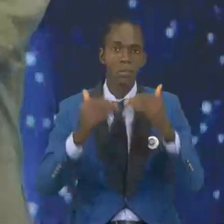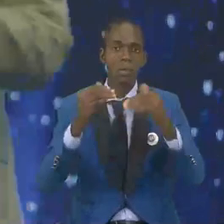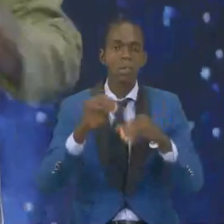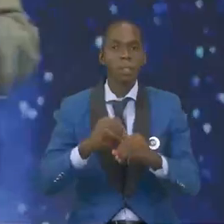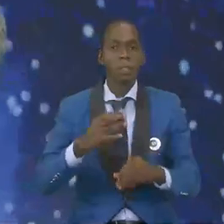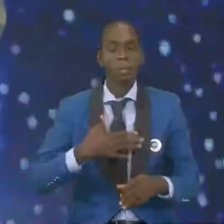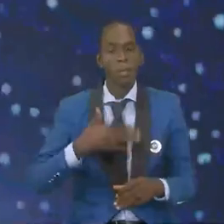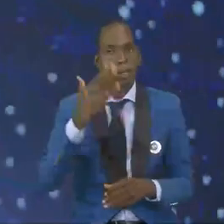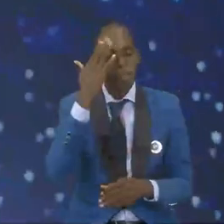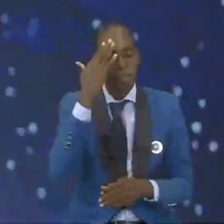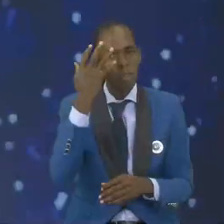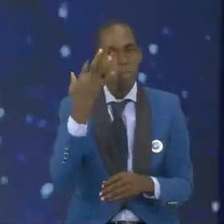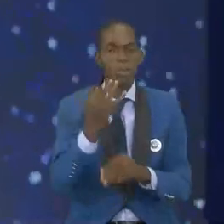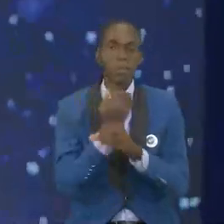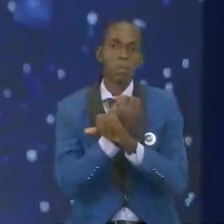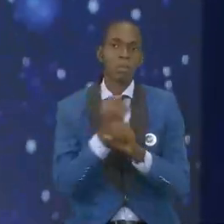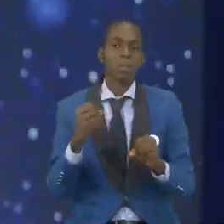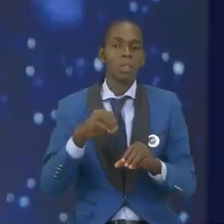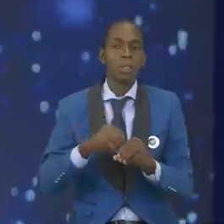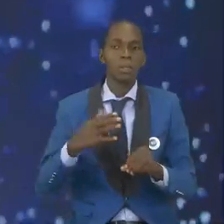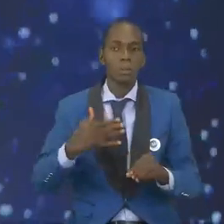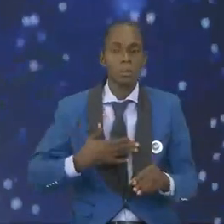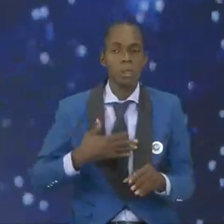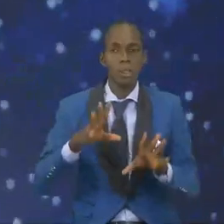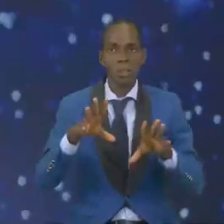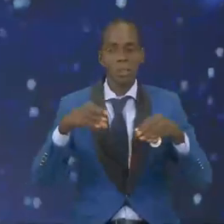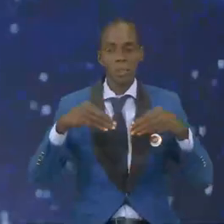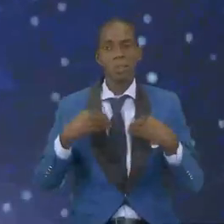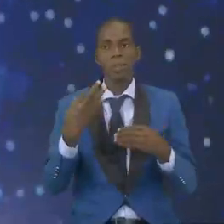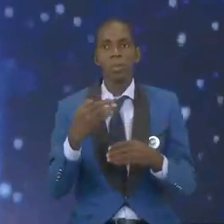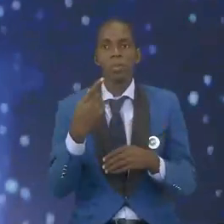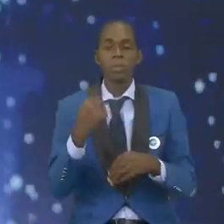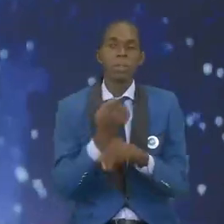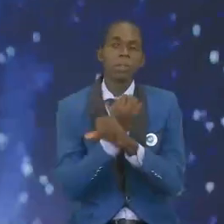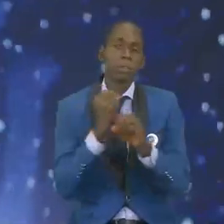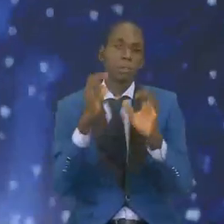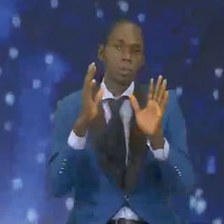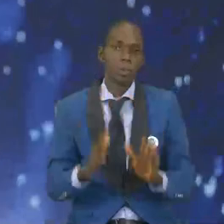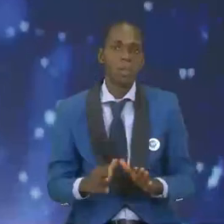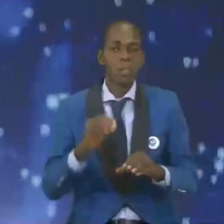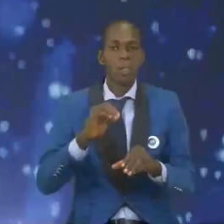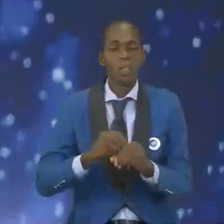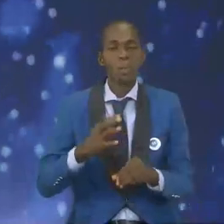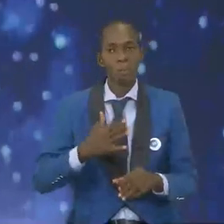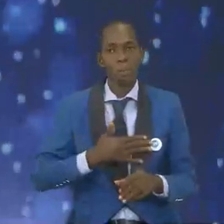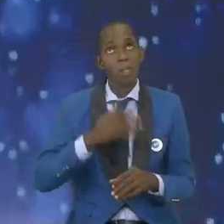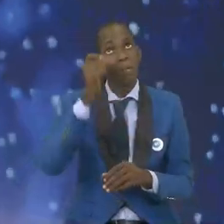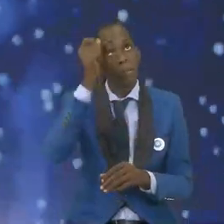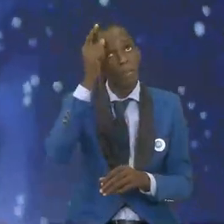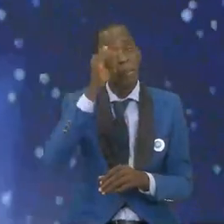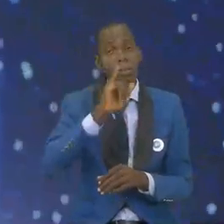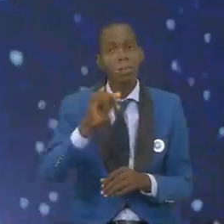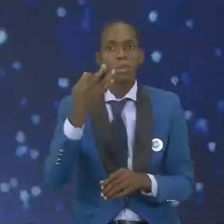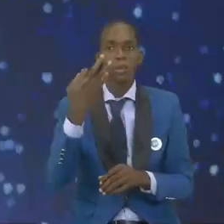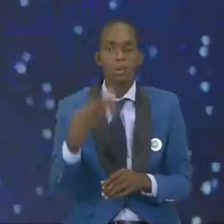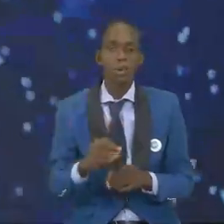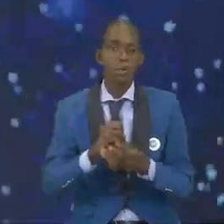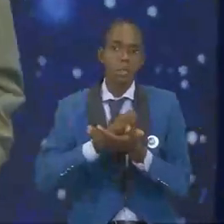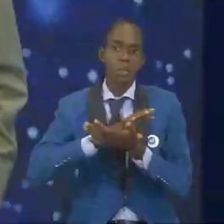salut, dans ma reconnaissance du Sauveur, dans ma compréhension de